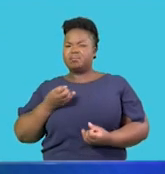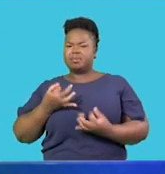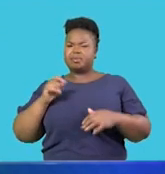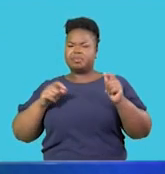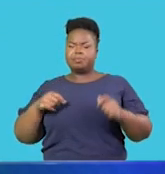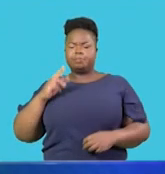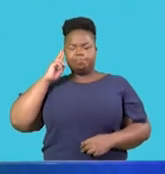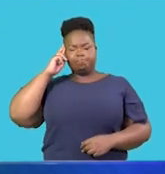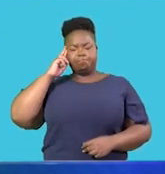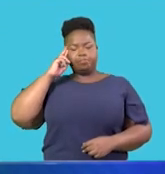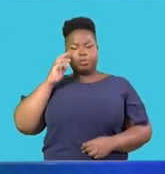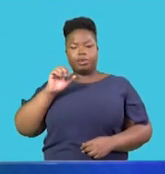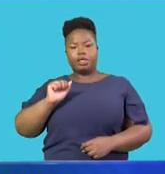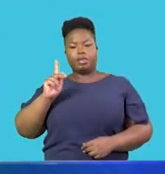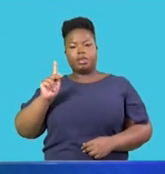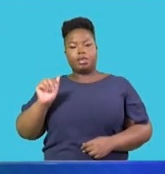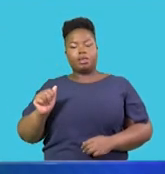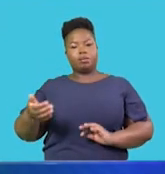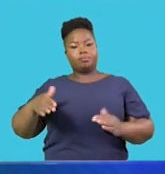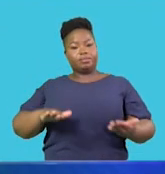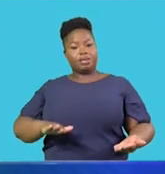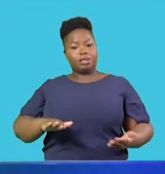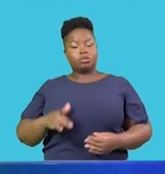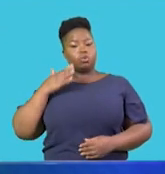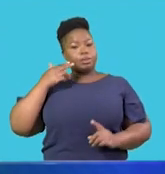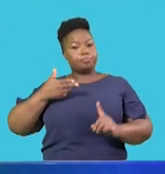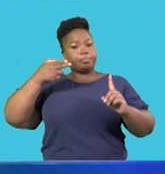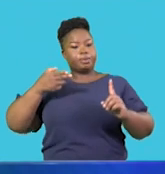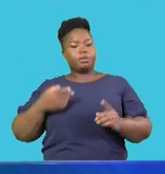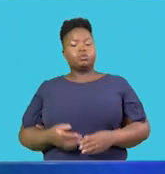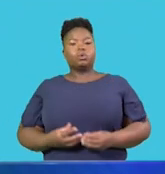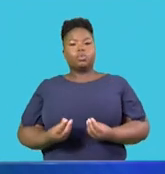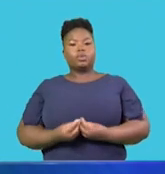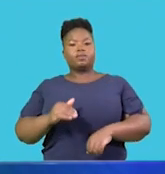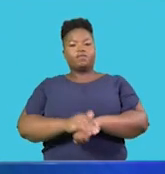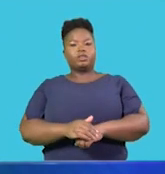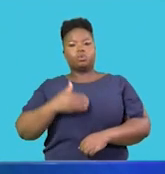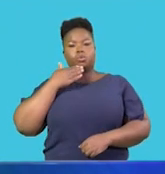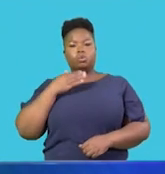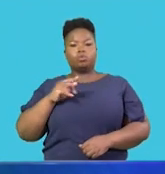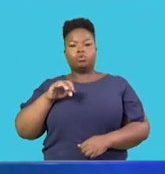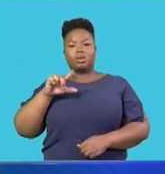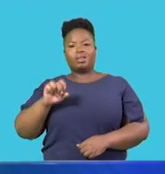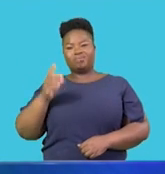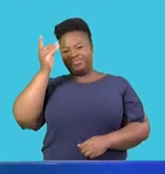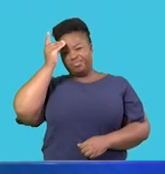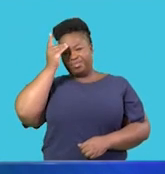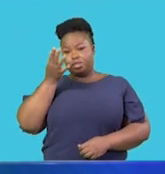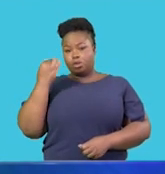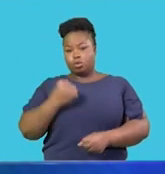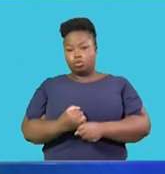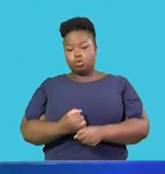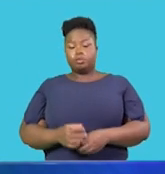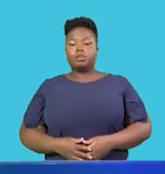iskumbuzosokkala sokpupa kuka aka o watu yulo wabulawa kwenye nomflobo wake utibelo mtuwane etekuini kunyako peleyo.